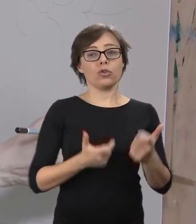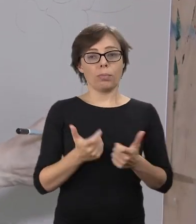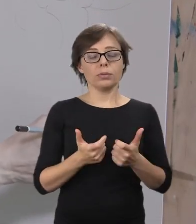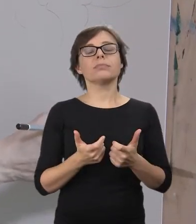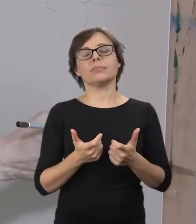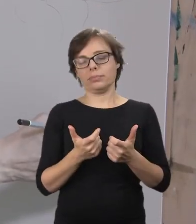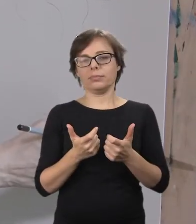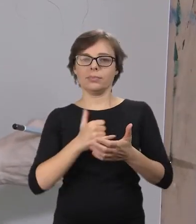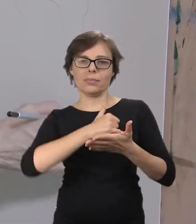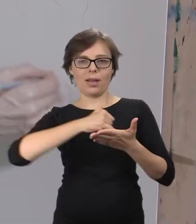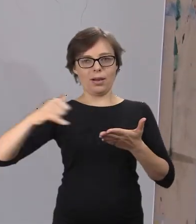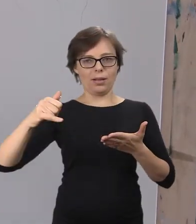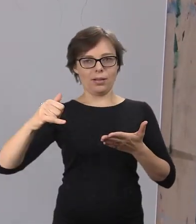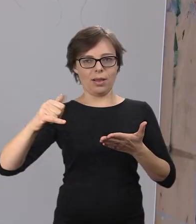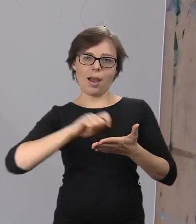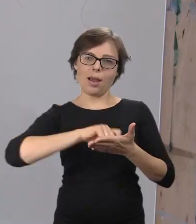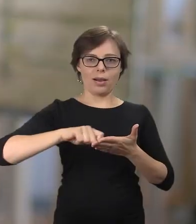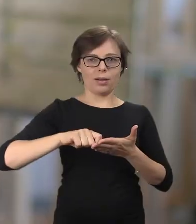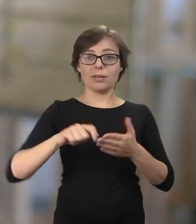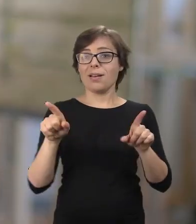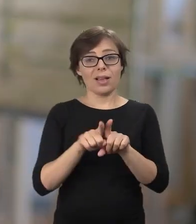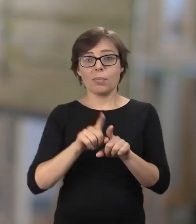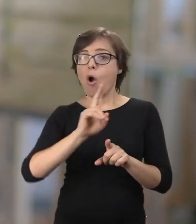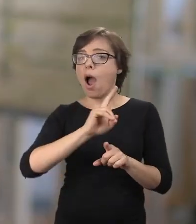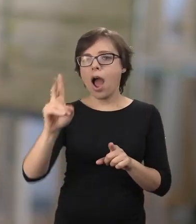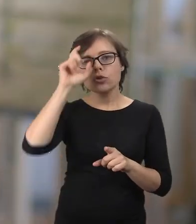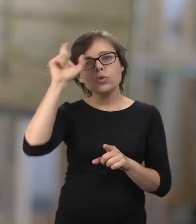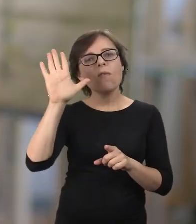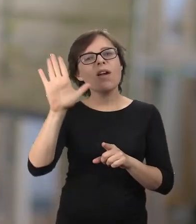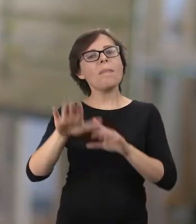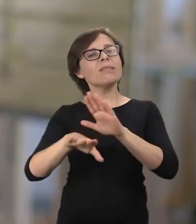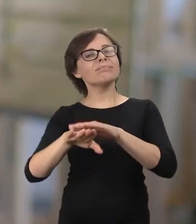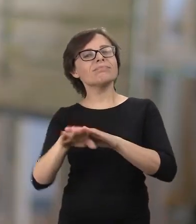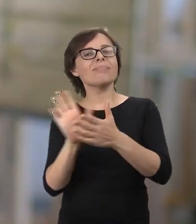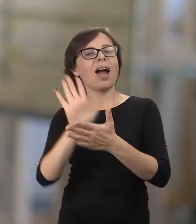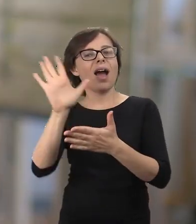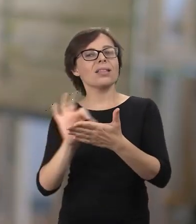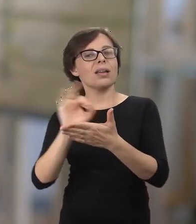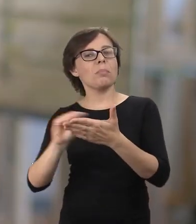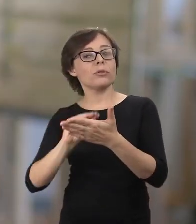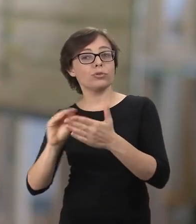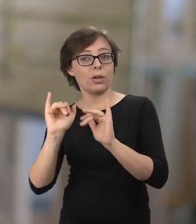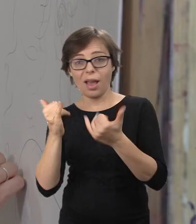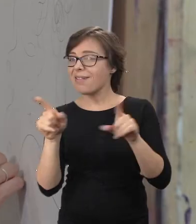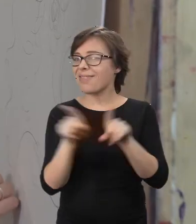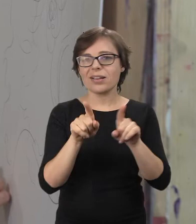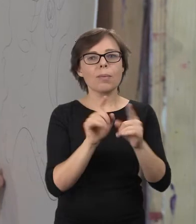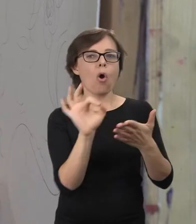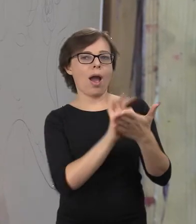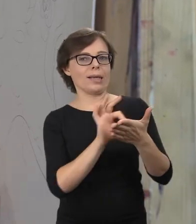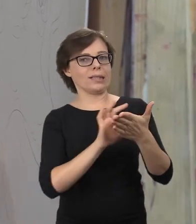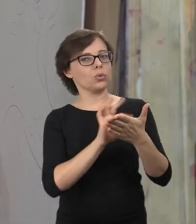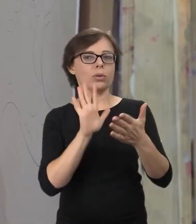z nas ma, tak jak ma indywidualny charakter pisma, tak samo jest z kreską w rysunku.